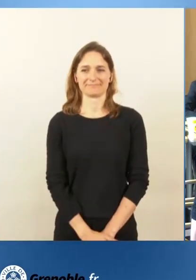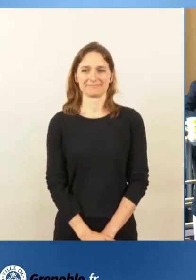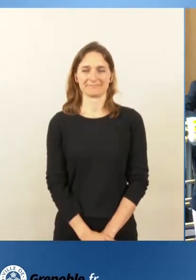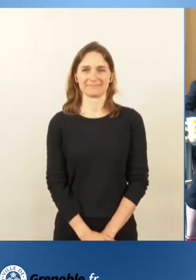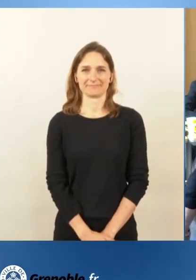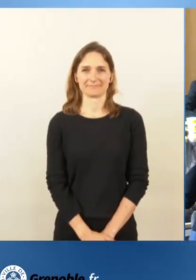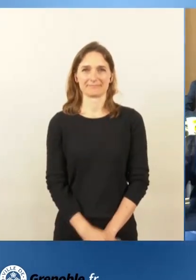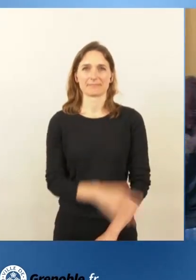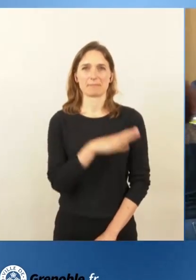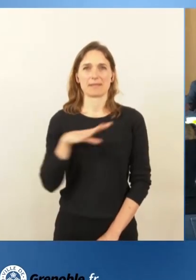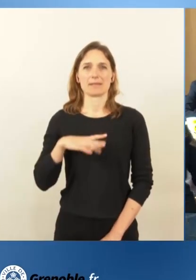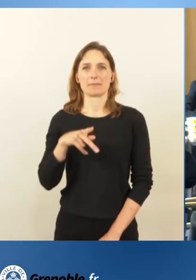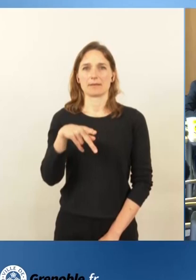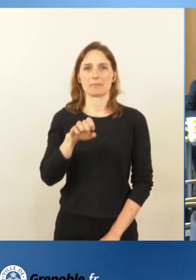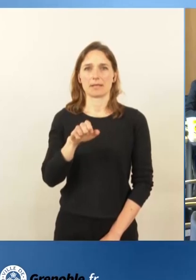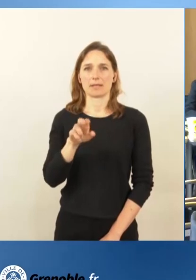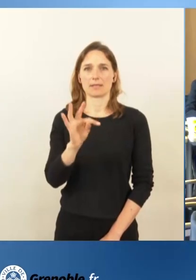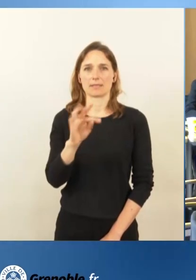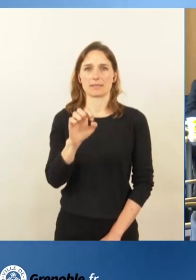Isabelle Peter